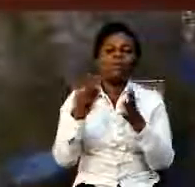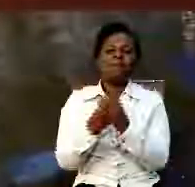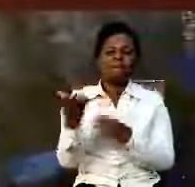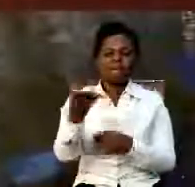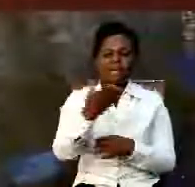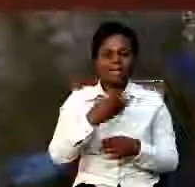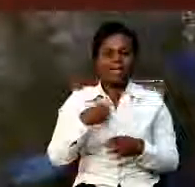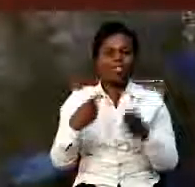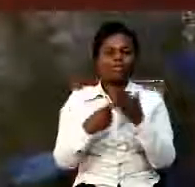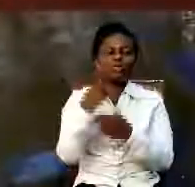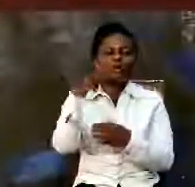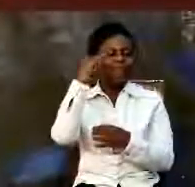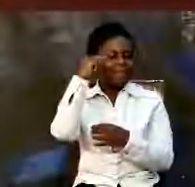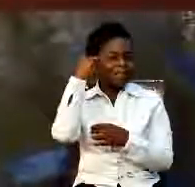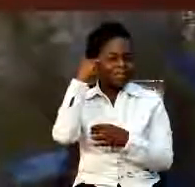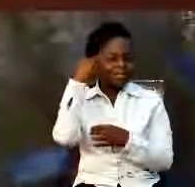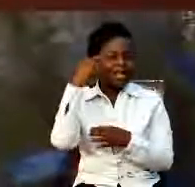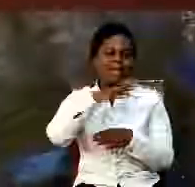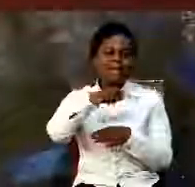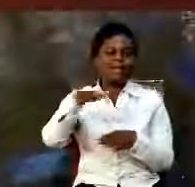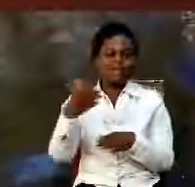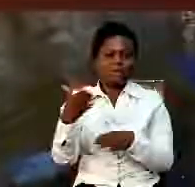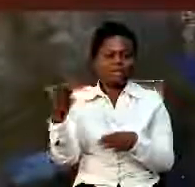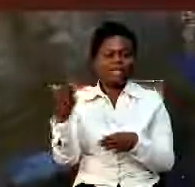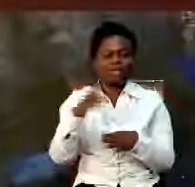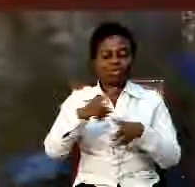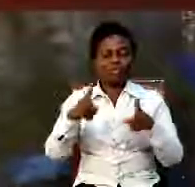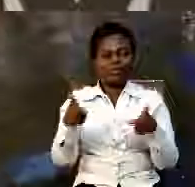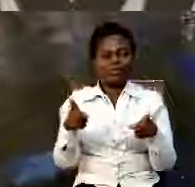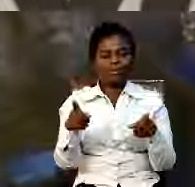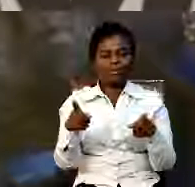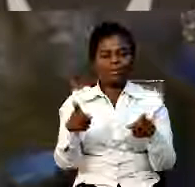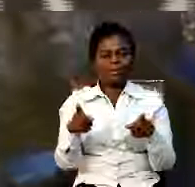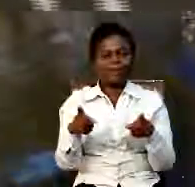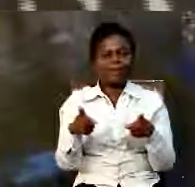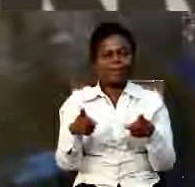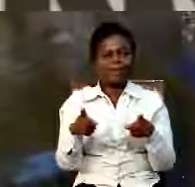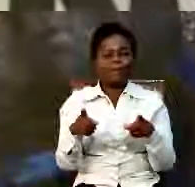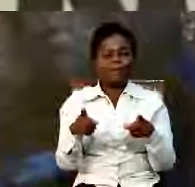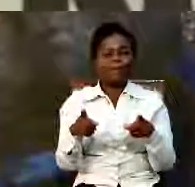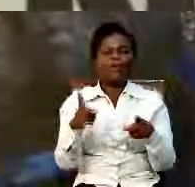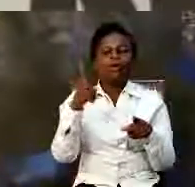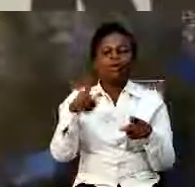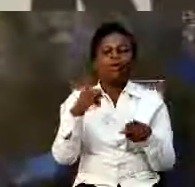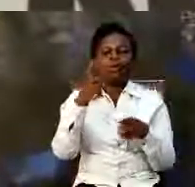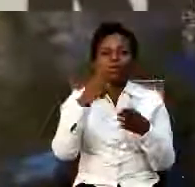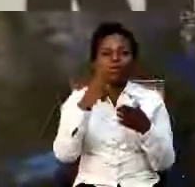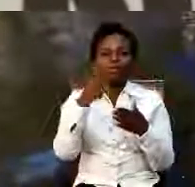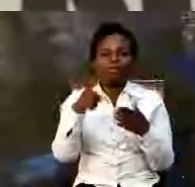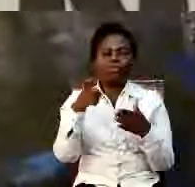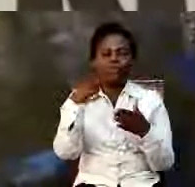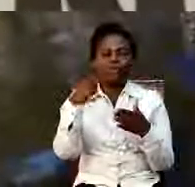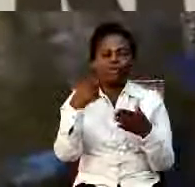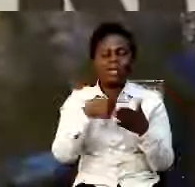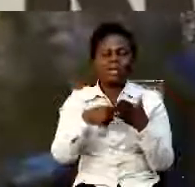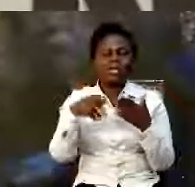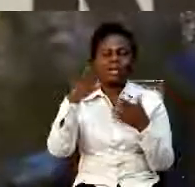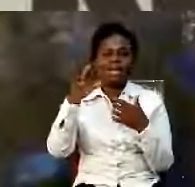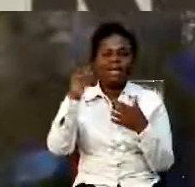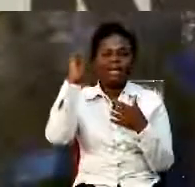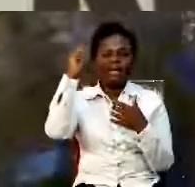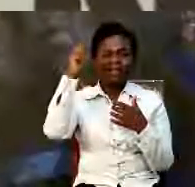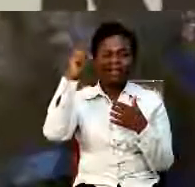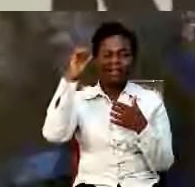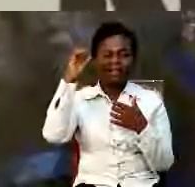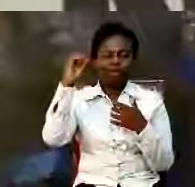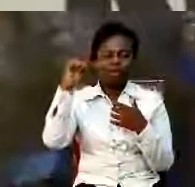nasi kutoka pale Uchina na sehemu zingine tofauti tofauti. Kuna bwana mmoja anaitwa Innocent, naye nimependa sana taarifa